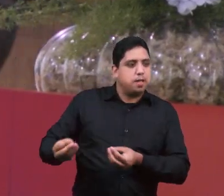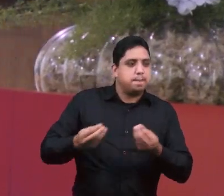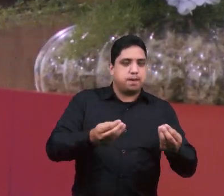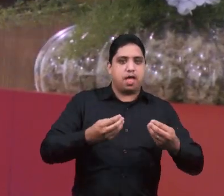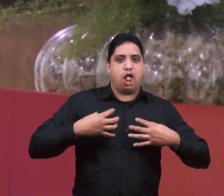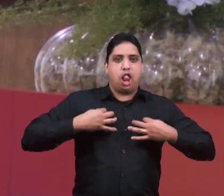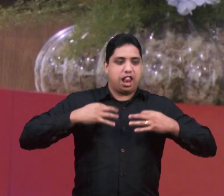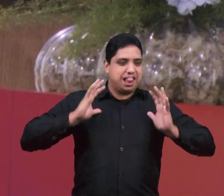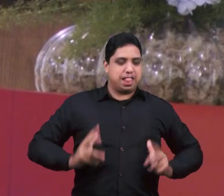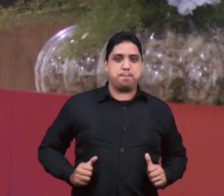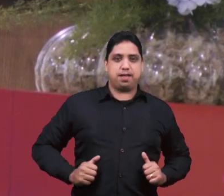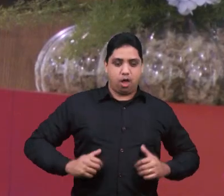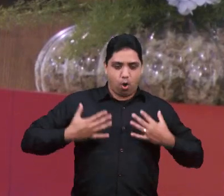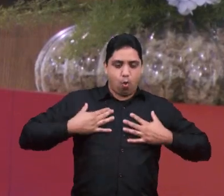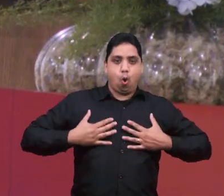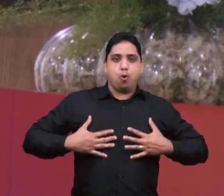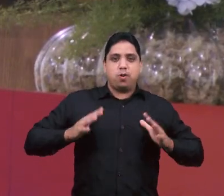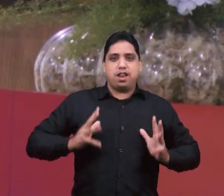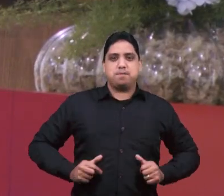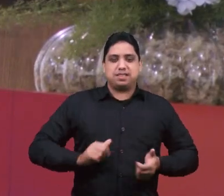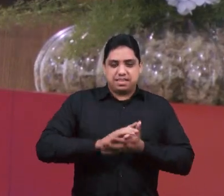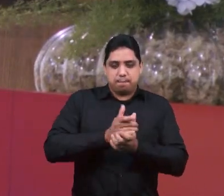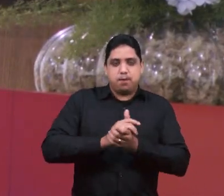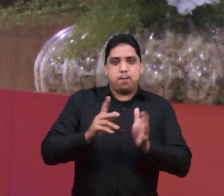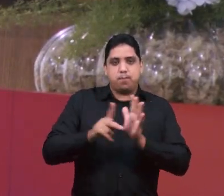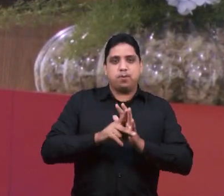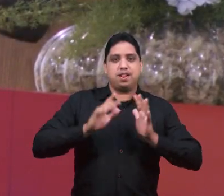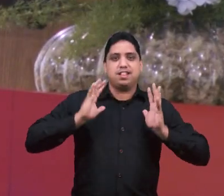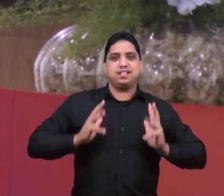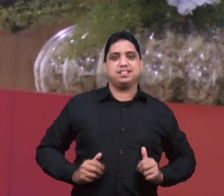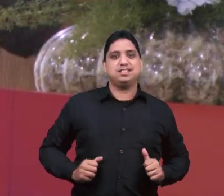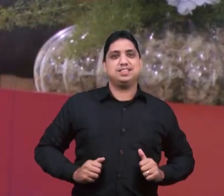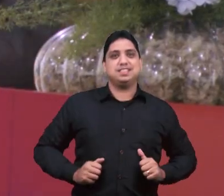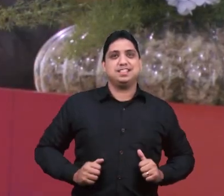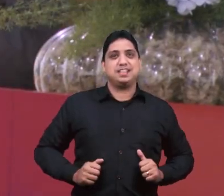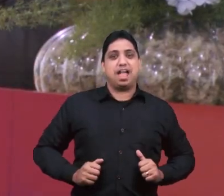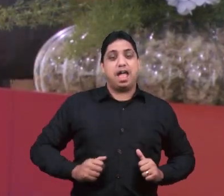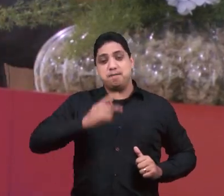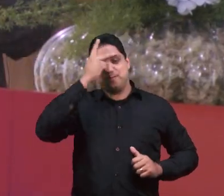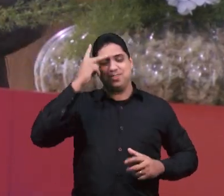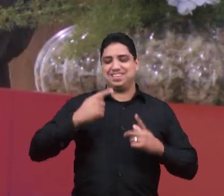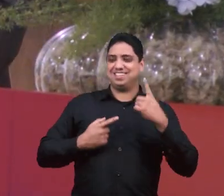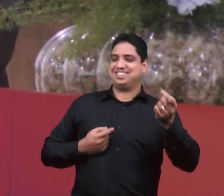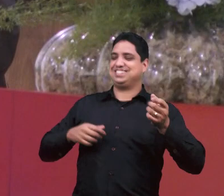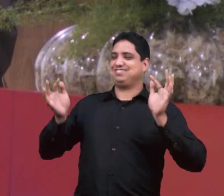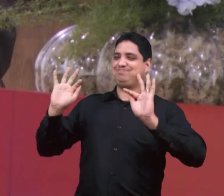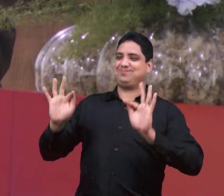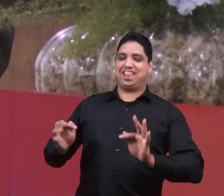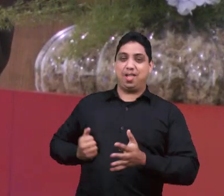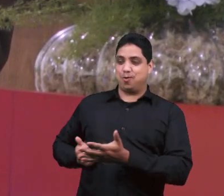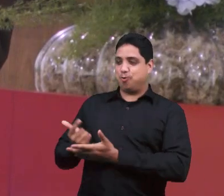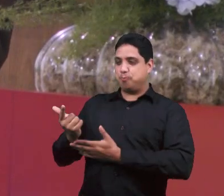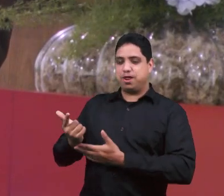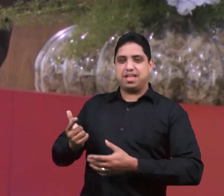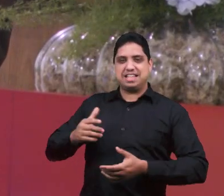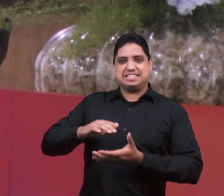la tâche, il tâche tout le reste, et après, il part satisfait.